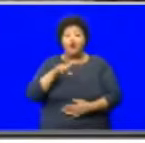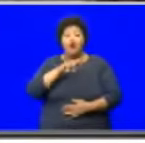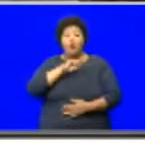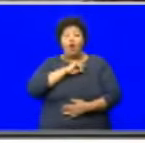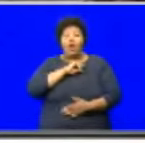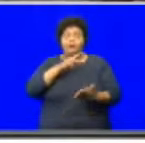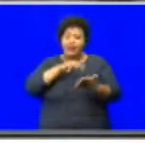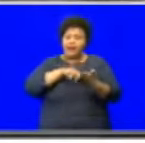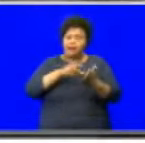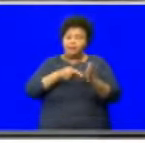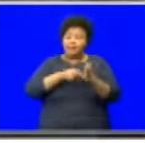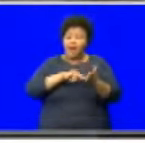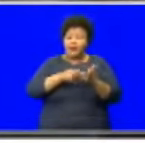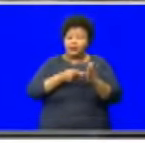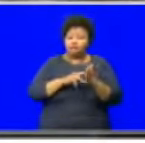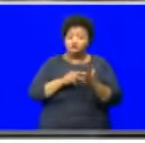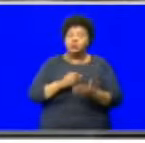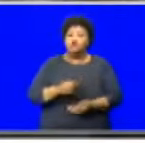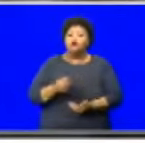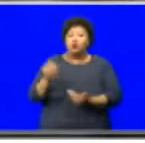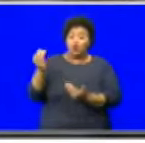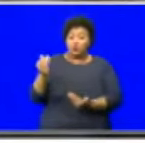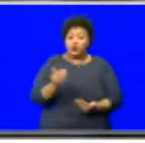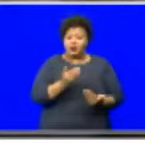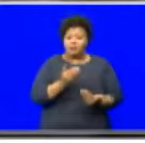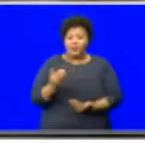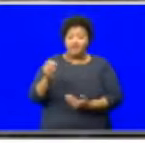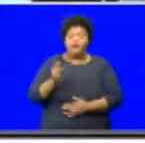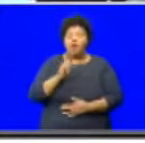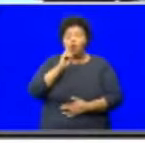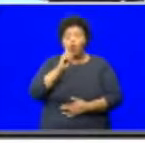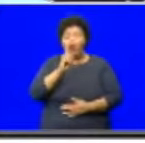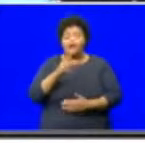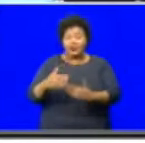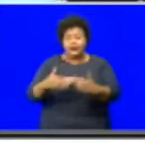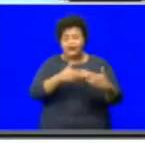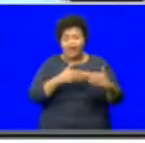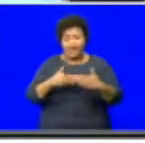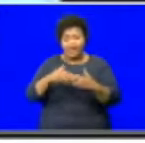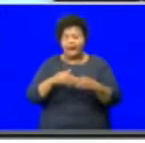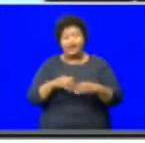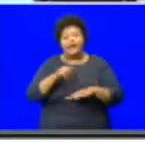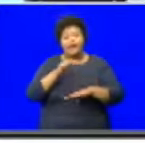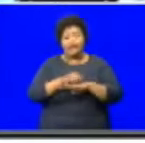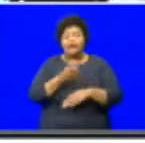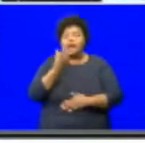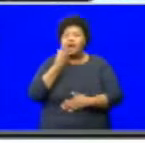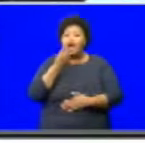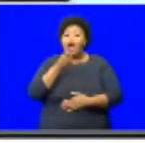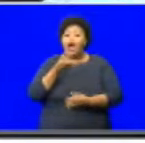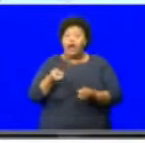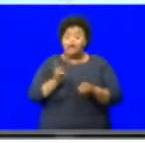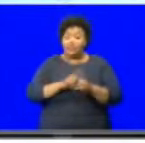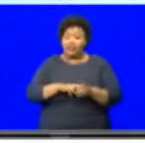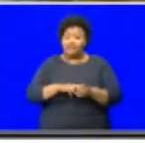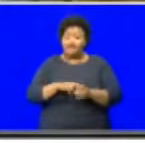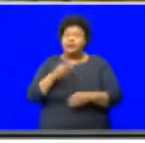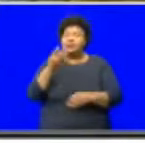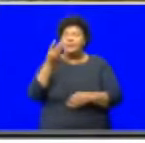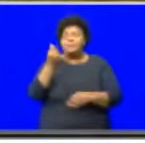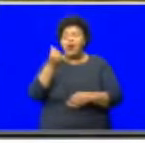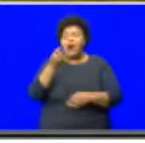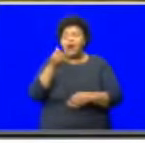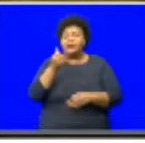utawukhona ukuthi anakekele umfana munye kanti-ke netindleko tisetulu. etinzabeni kubika sonto mlangeni nginambonga